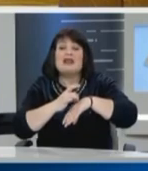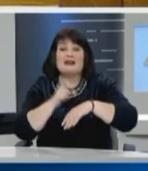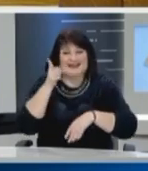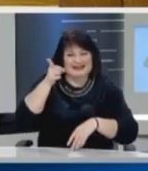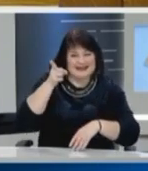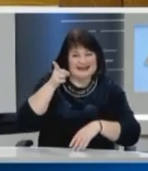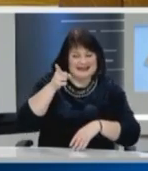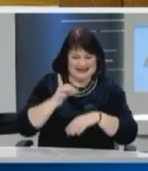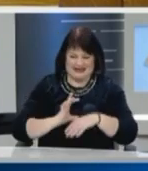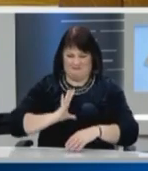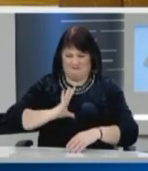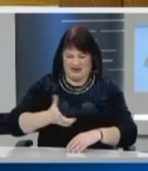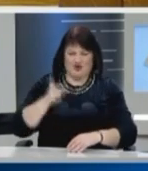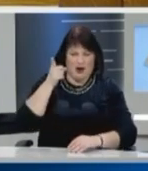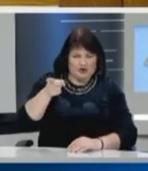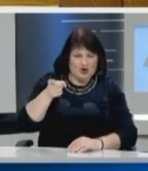του άλλου.